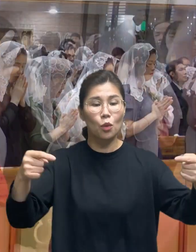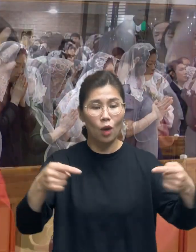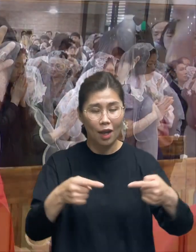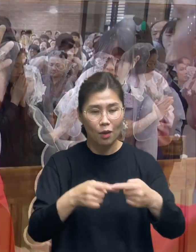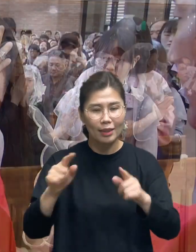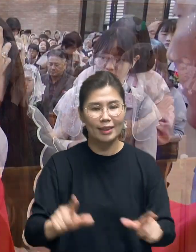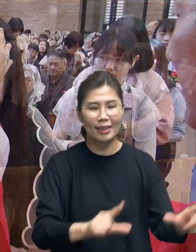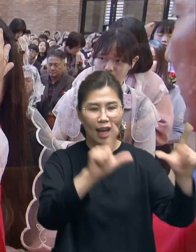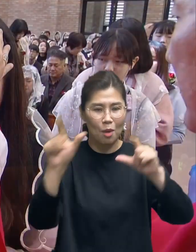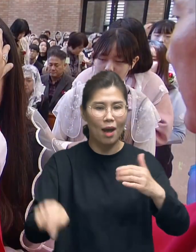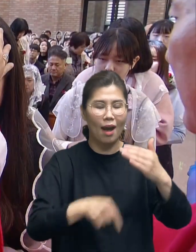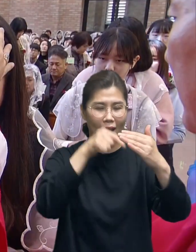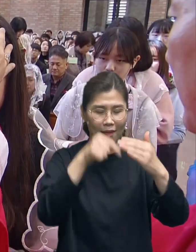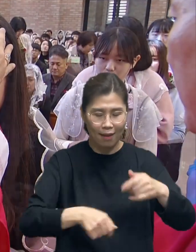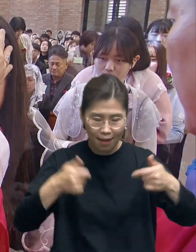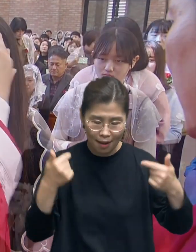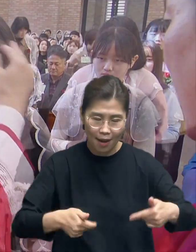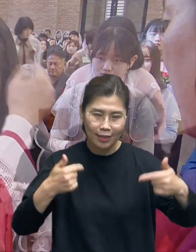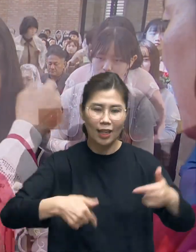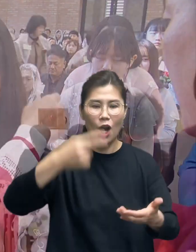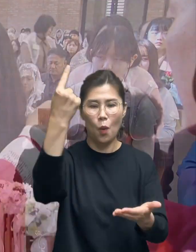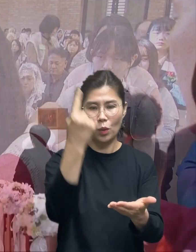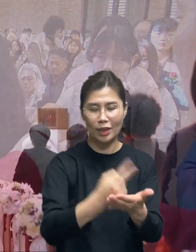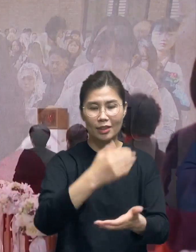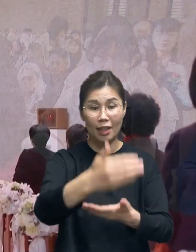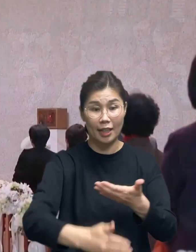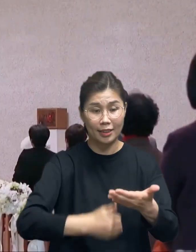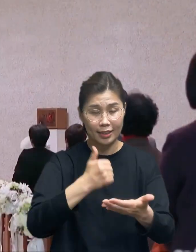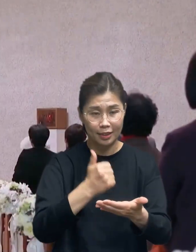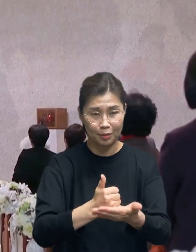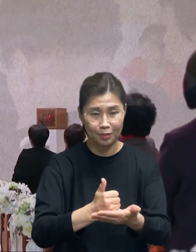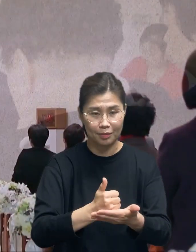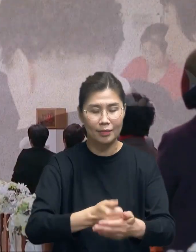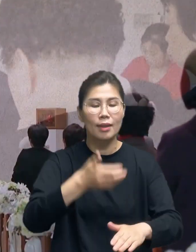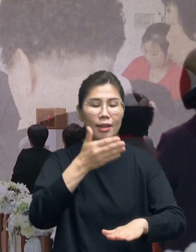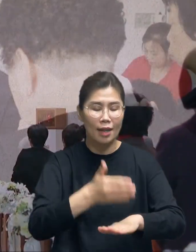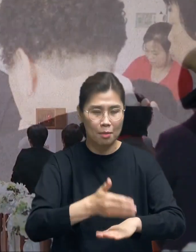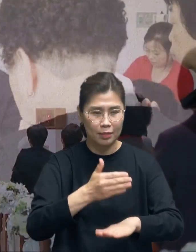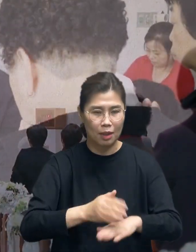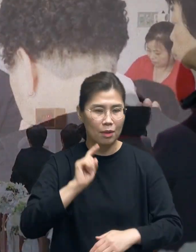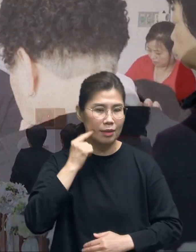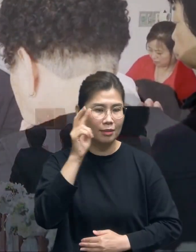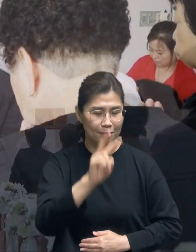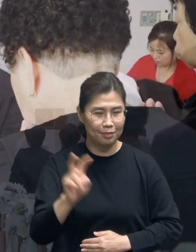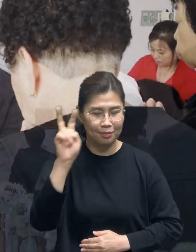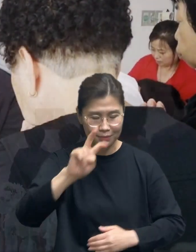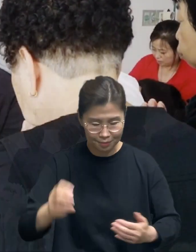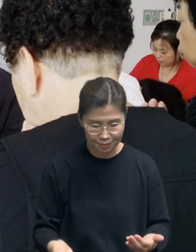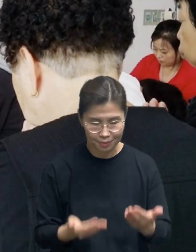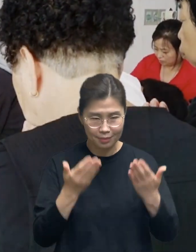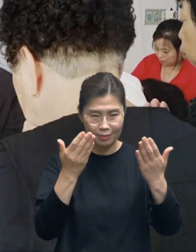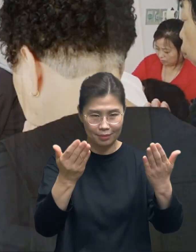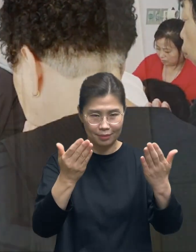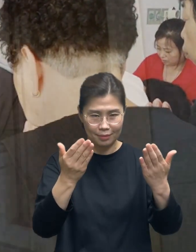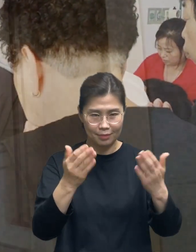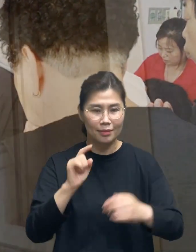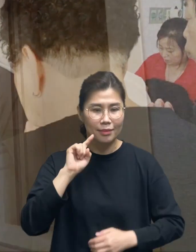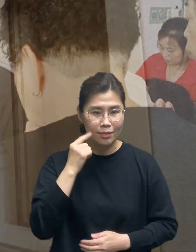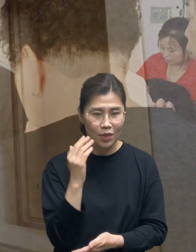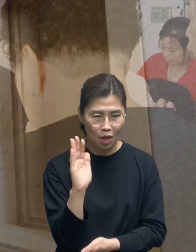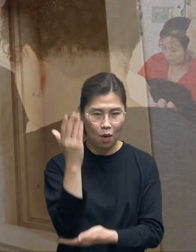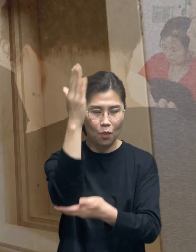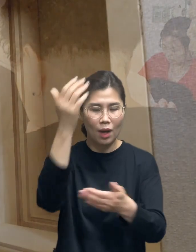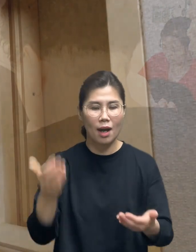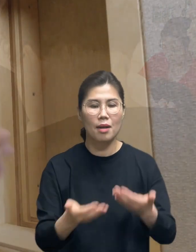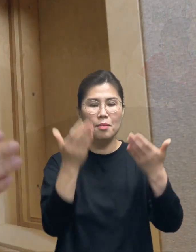성사를 통해서 우리 삶 안에 날마다 순간마다 오시는 하느님 감사와 찬미